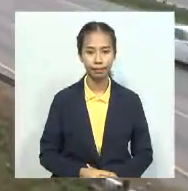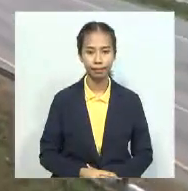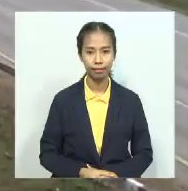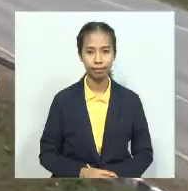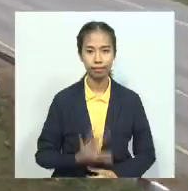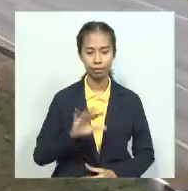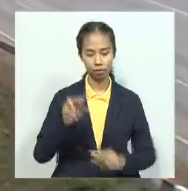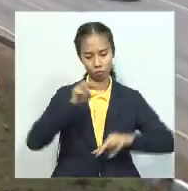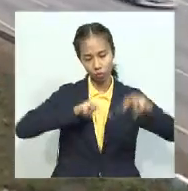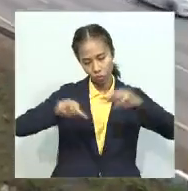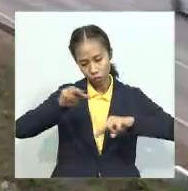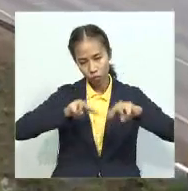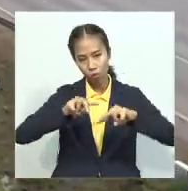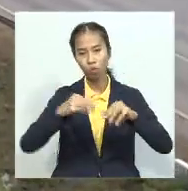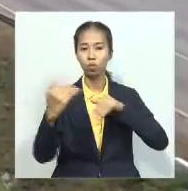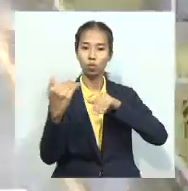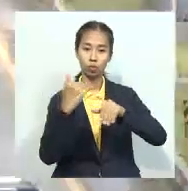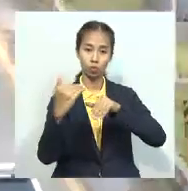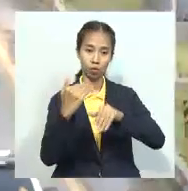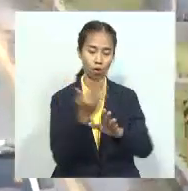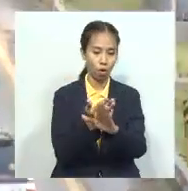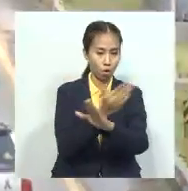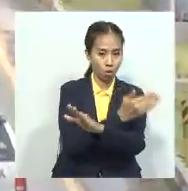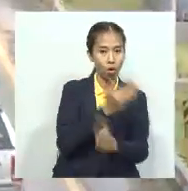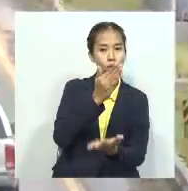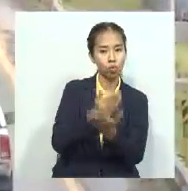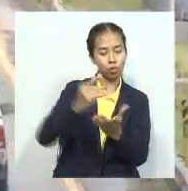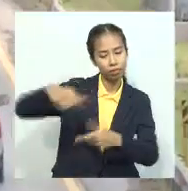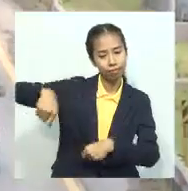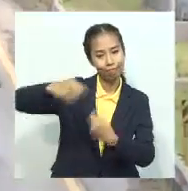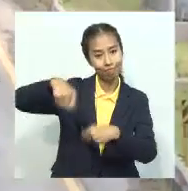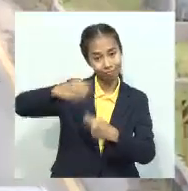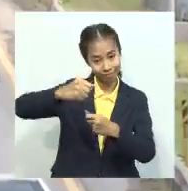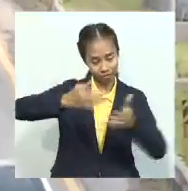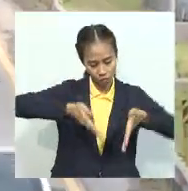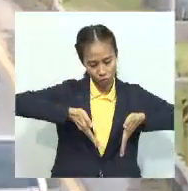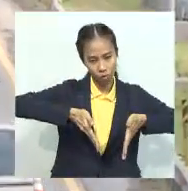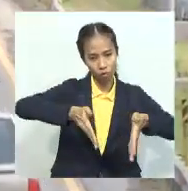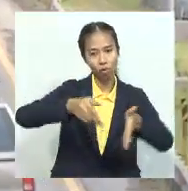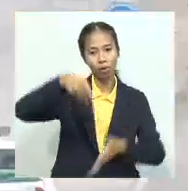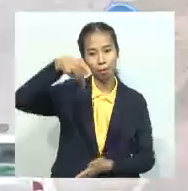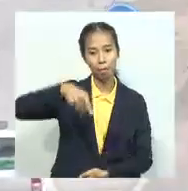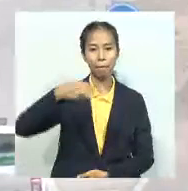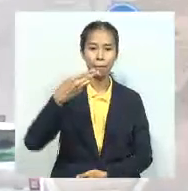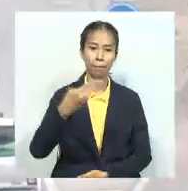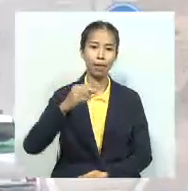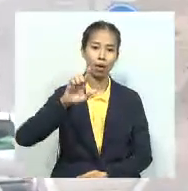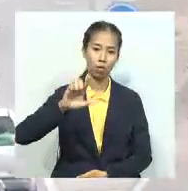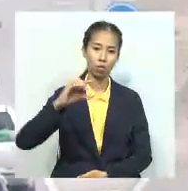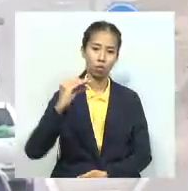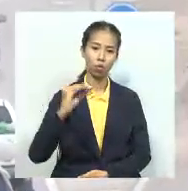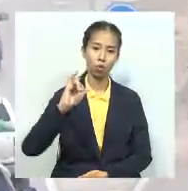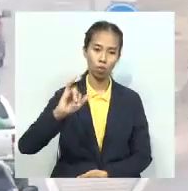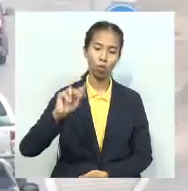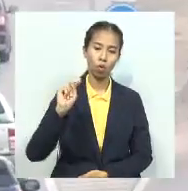จากการสำรวจสภาพการจราจรช่วงก่อนวันหยุดยาวเทศกาลสงกรานต์ตลอดถนนพหลโยธินขาออกจากกรุงเทพมหาน